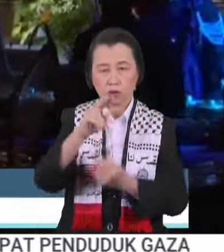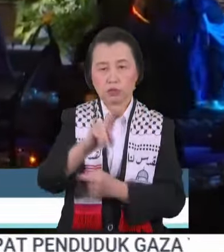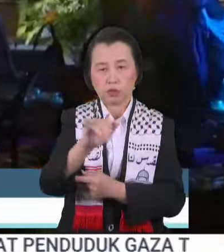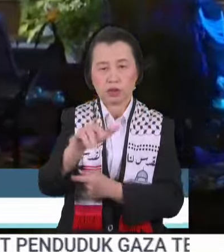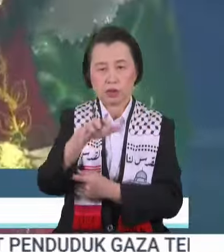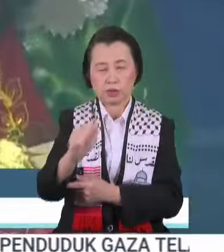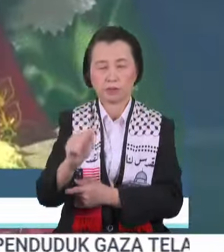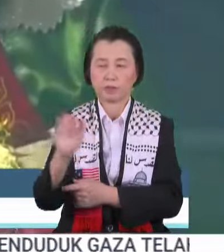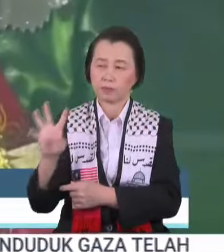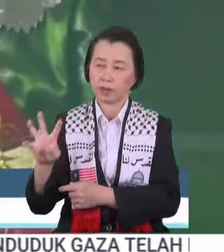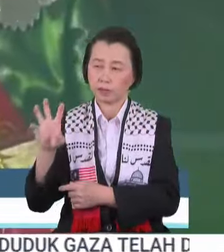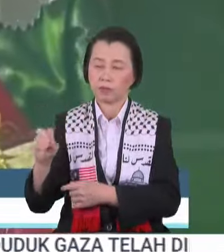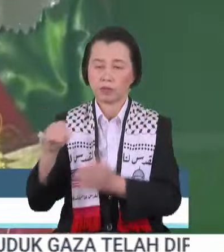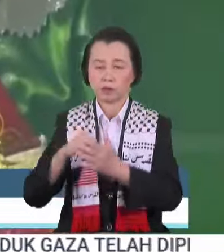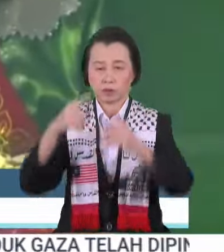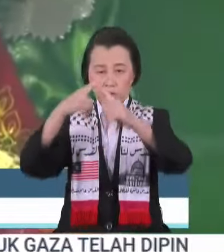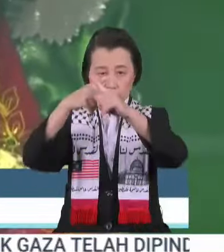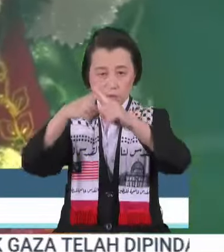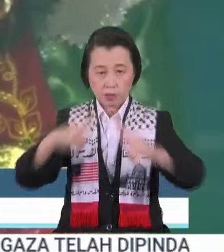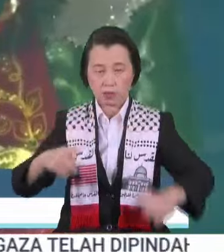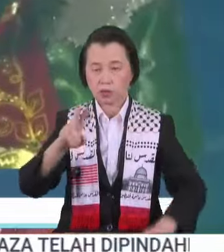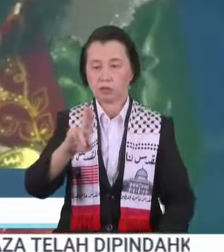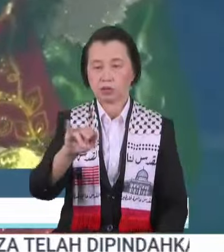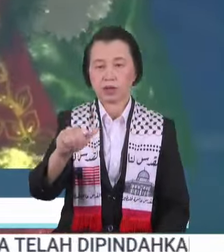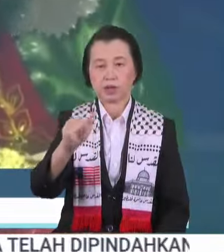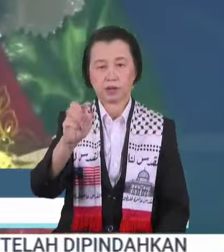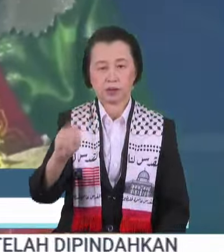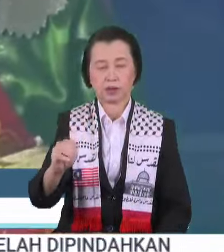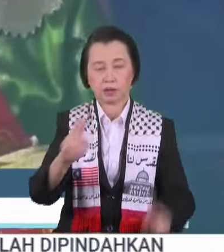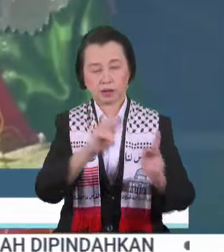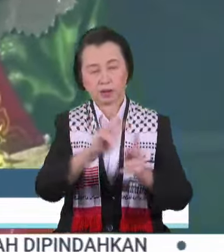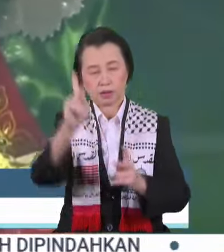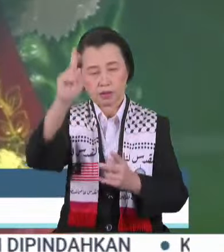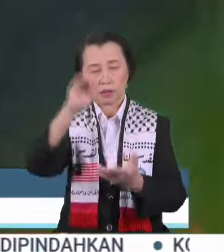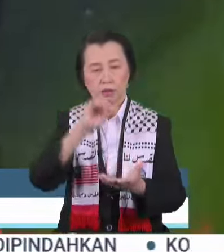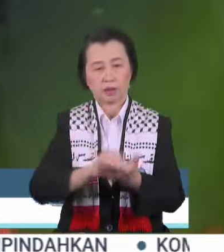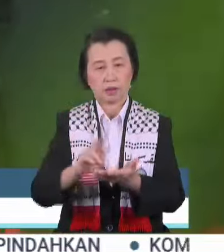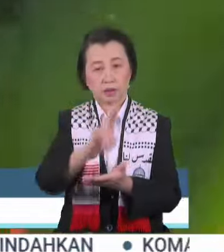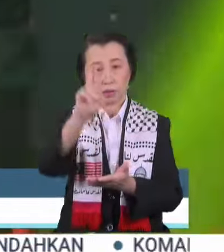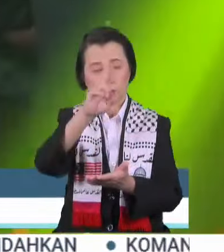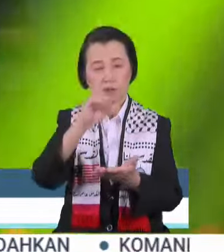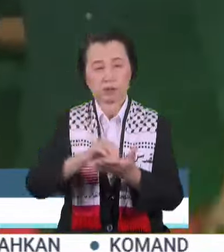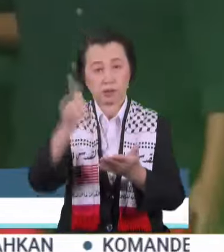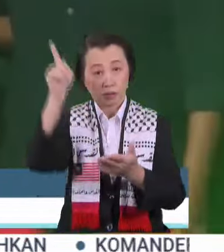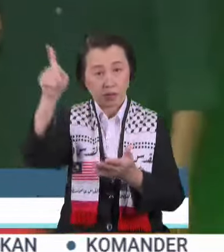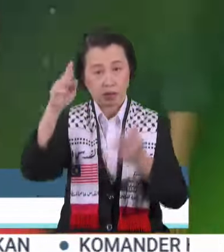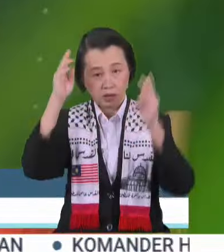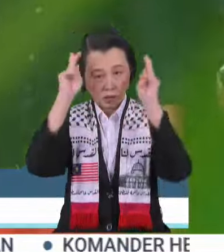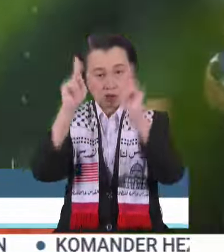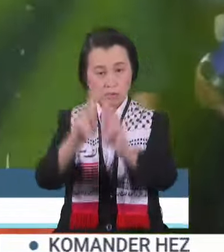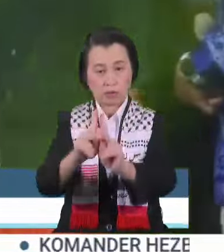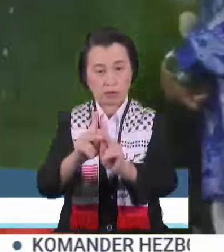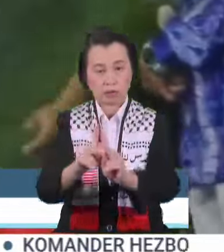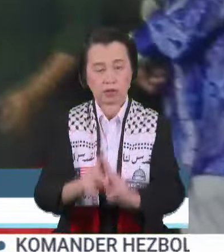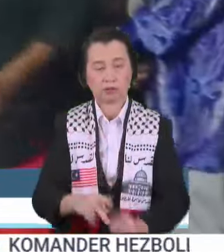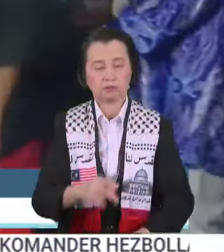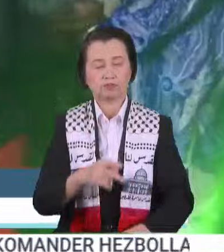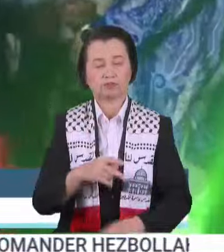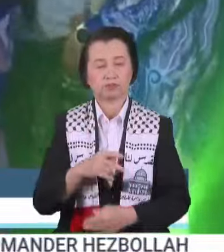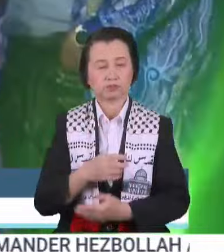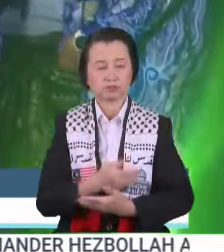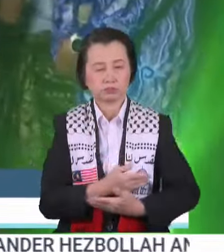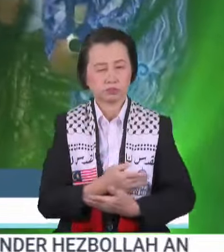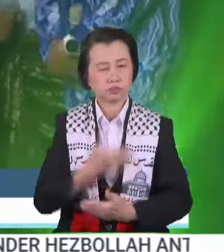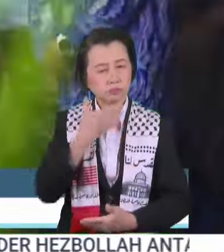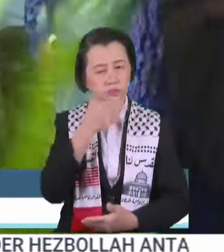UIAM ke-40 di Dewan Utama UIAM Kampus Kuantan. Berangkat hadir Tengku Ampuan Pahang